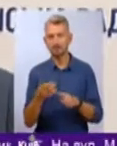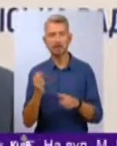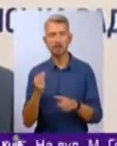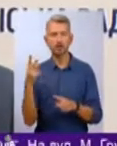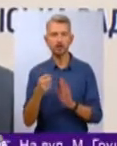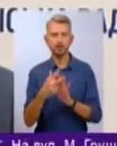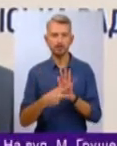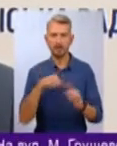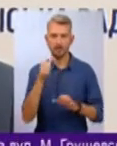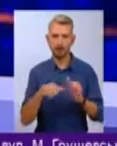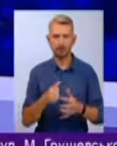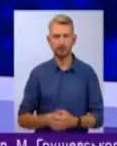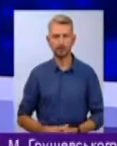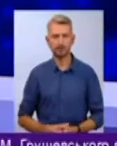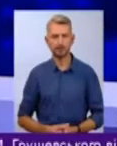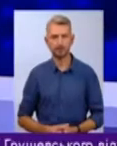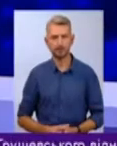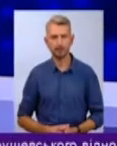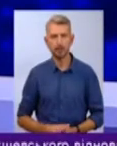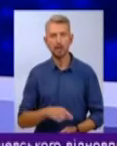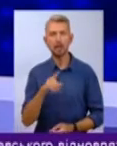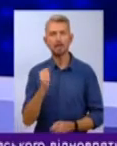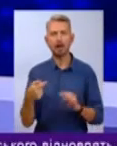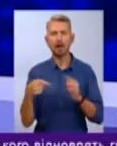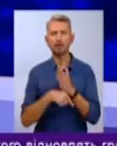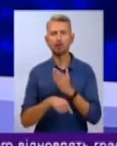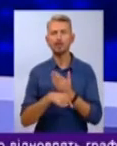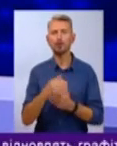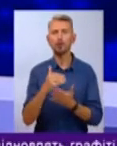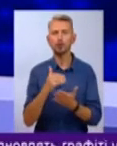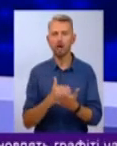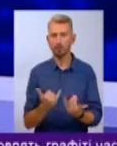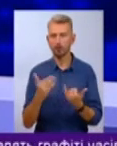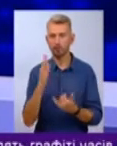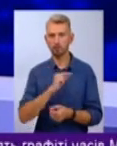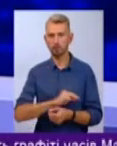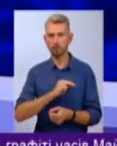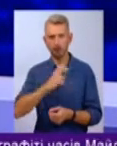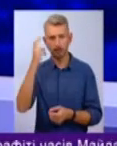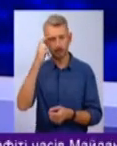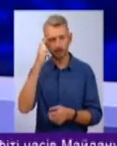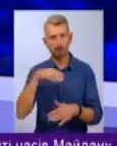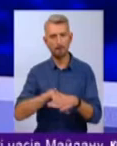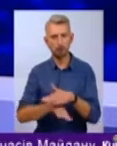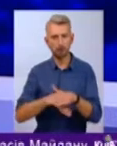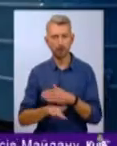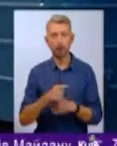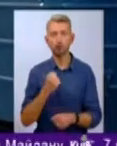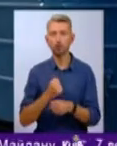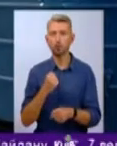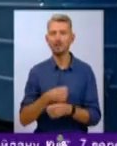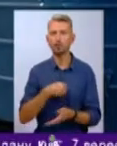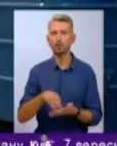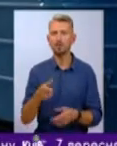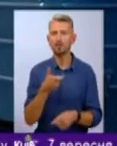2018 рік. За антикорупційною програмою віднині працюватиме київський метрополітен, щоб зробити